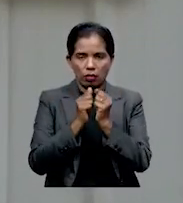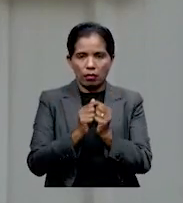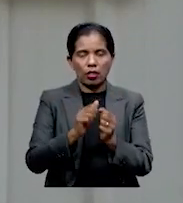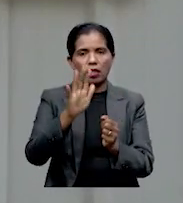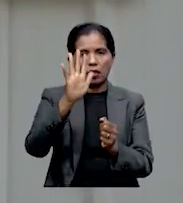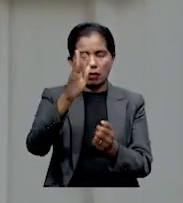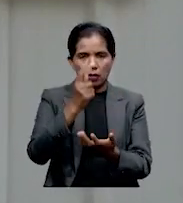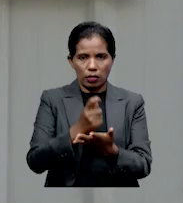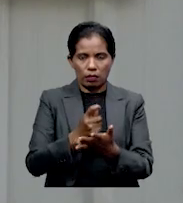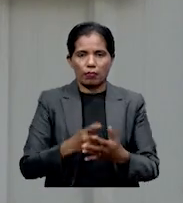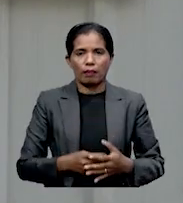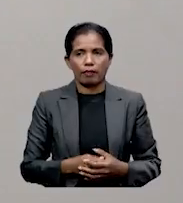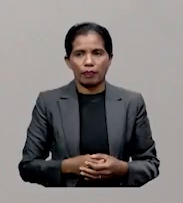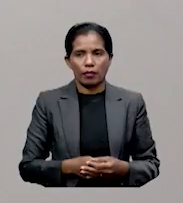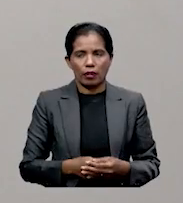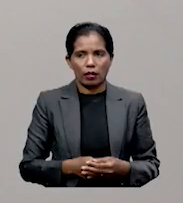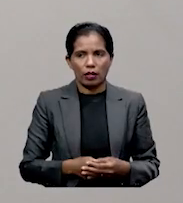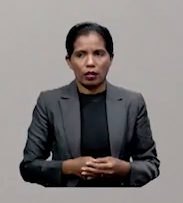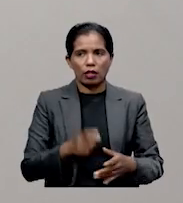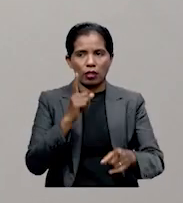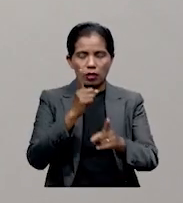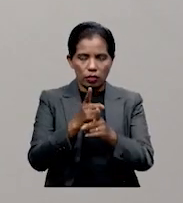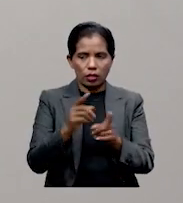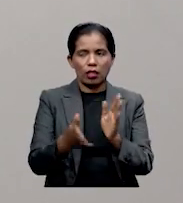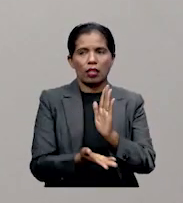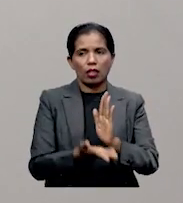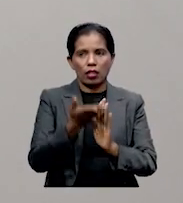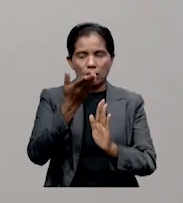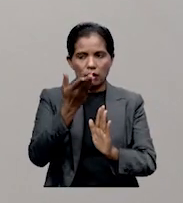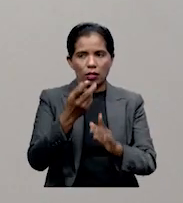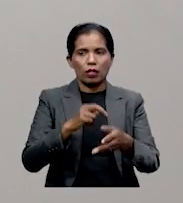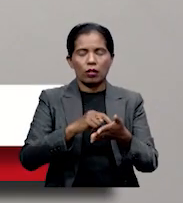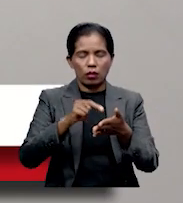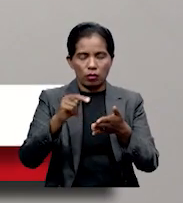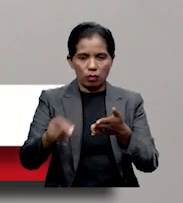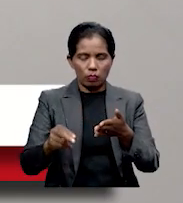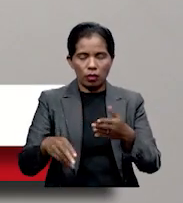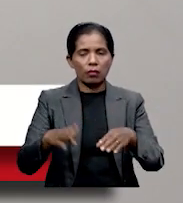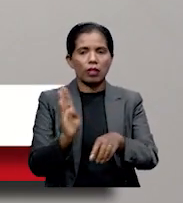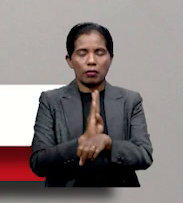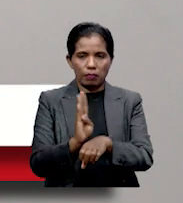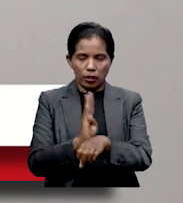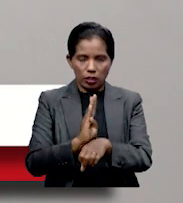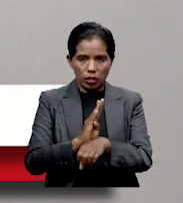lima. Cesta básica tebes duni, hasa e duni número empresa, no hasa te tebes